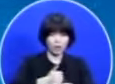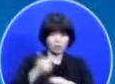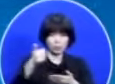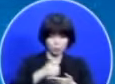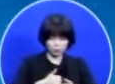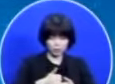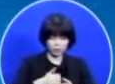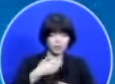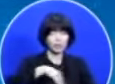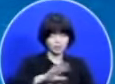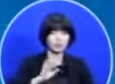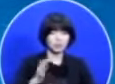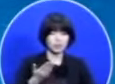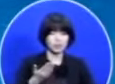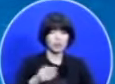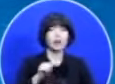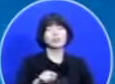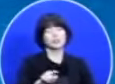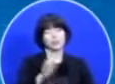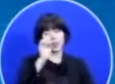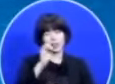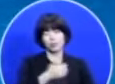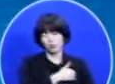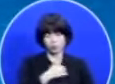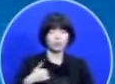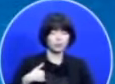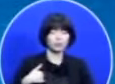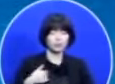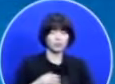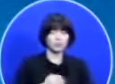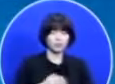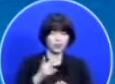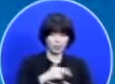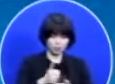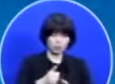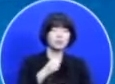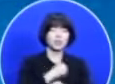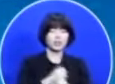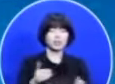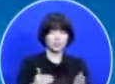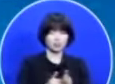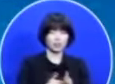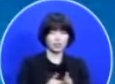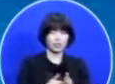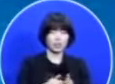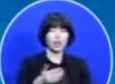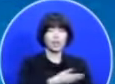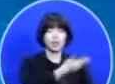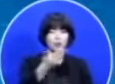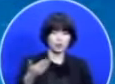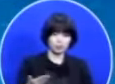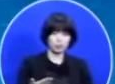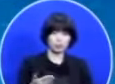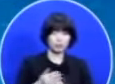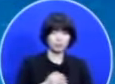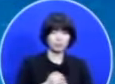됐습니다 그러면 충분하지요 주님이 하셨습니다 여러분